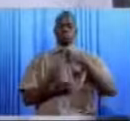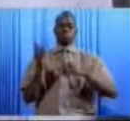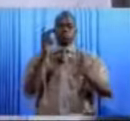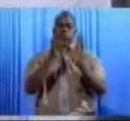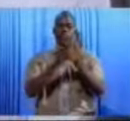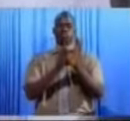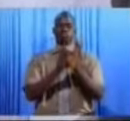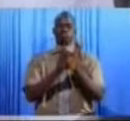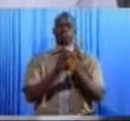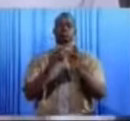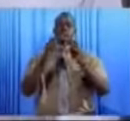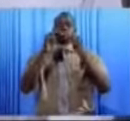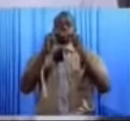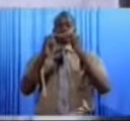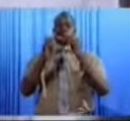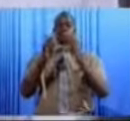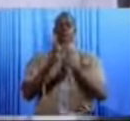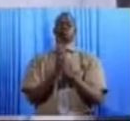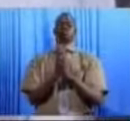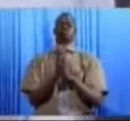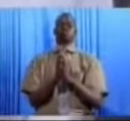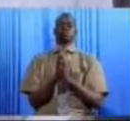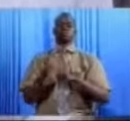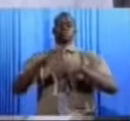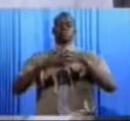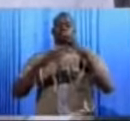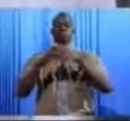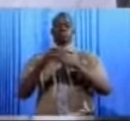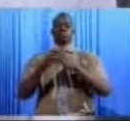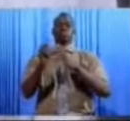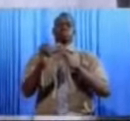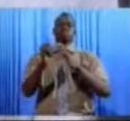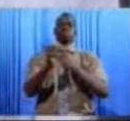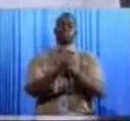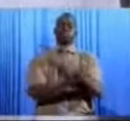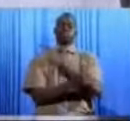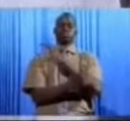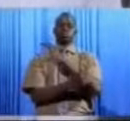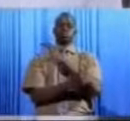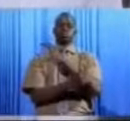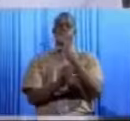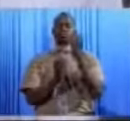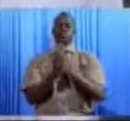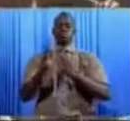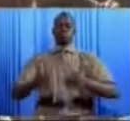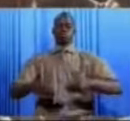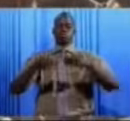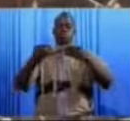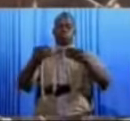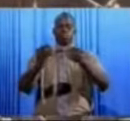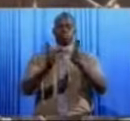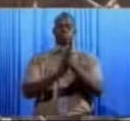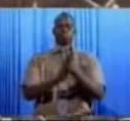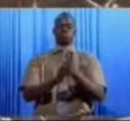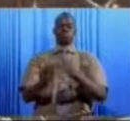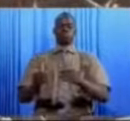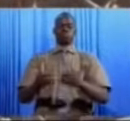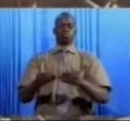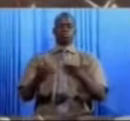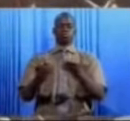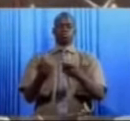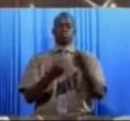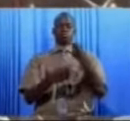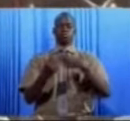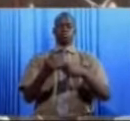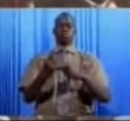niveau assez humble à la construction du pays à travers la donne est le don de ses comptes est un geste qui vient à point nommé